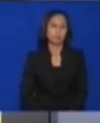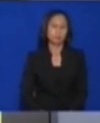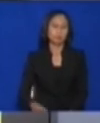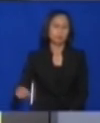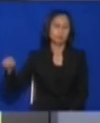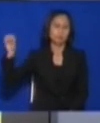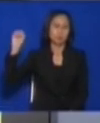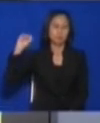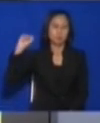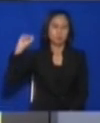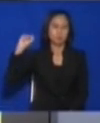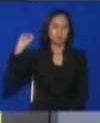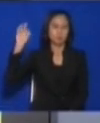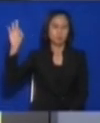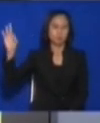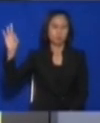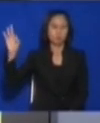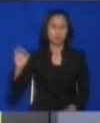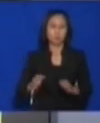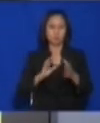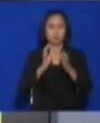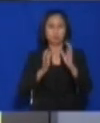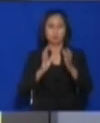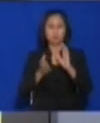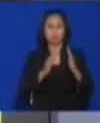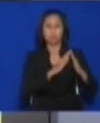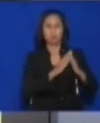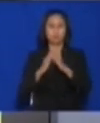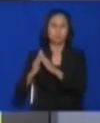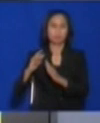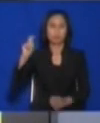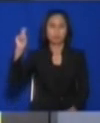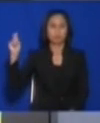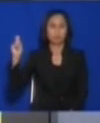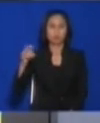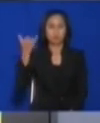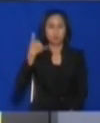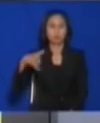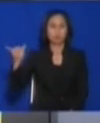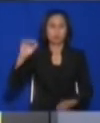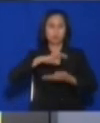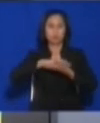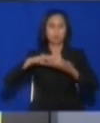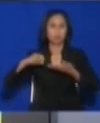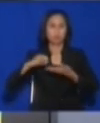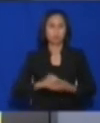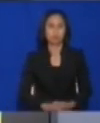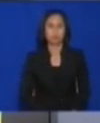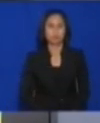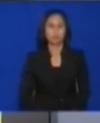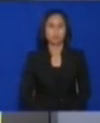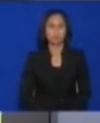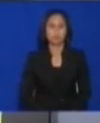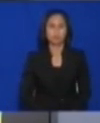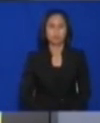dan lembaga kebudayaan lokal Tegal dengan segala keren hati dapat kami simpulkan bahwa visi dan misi kami susun sudah tepat dan